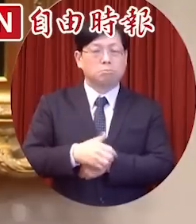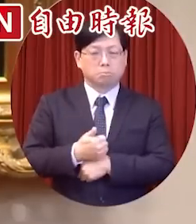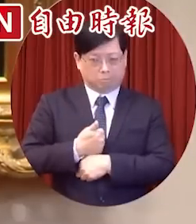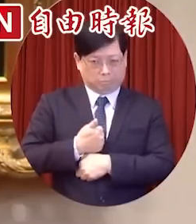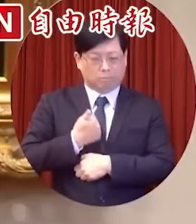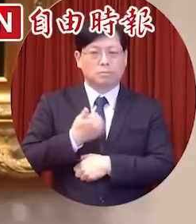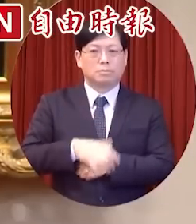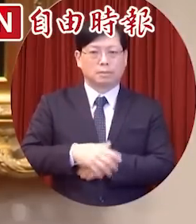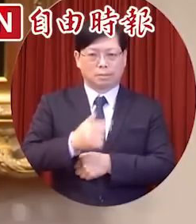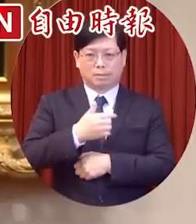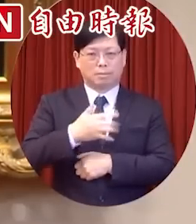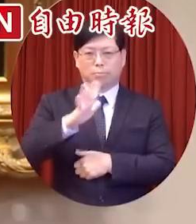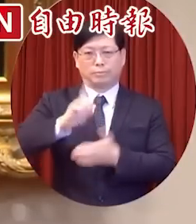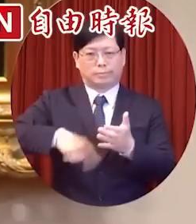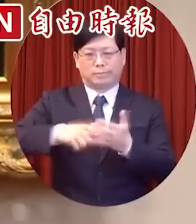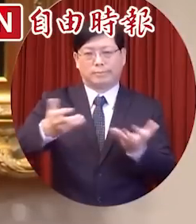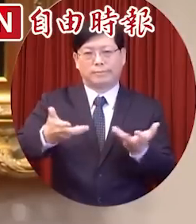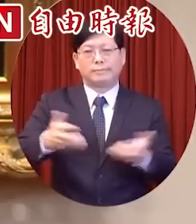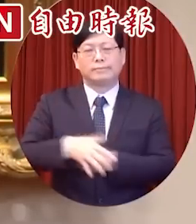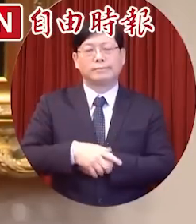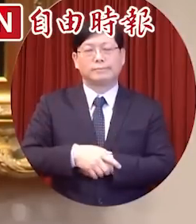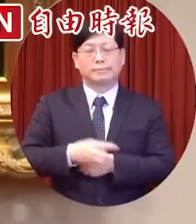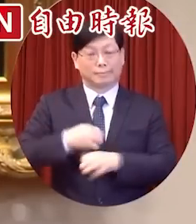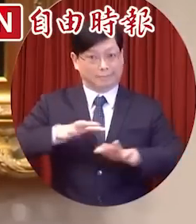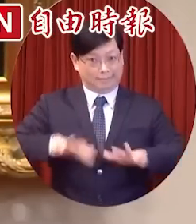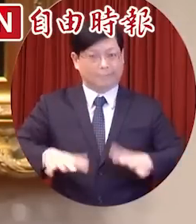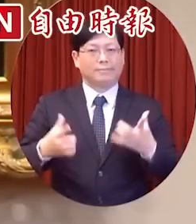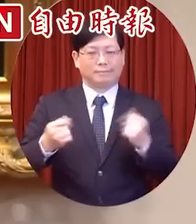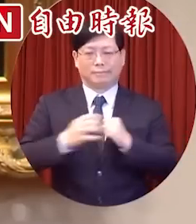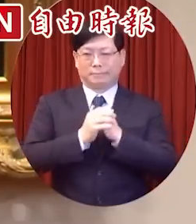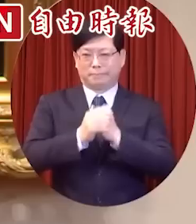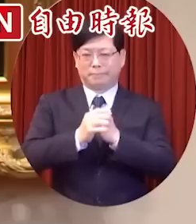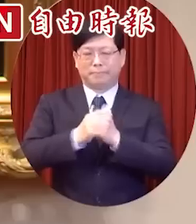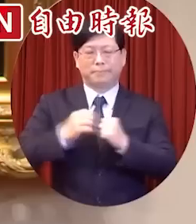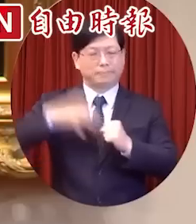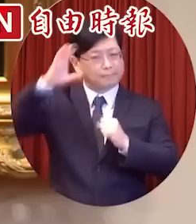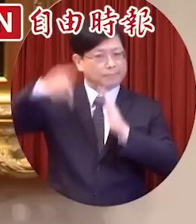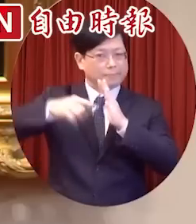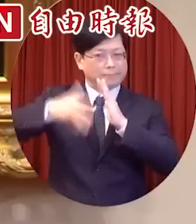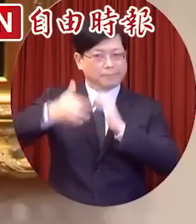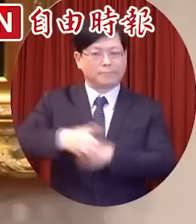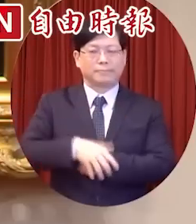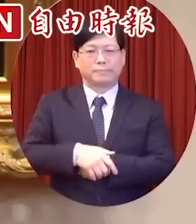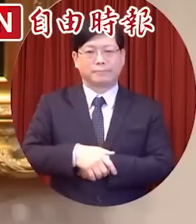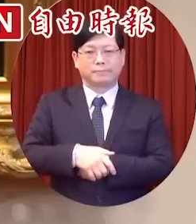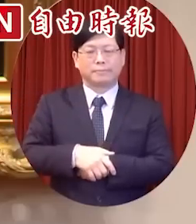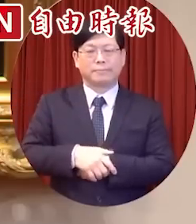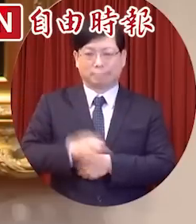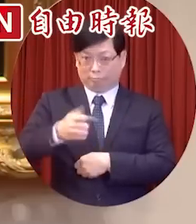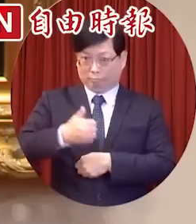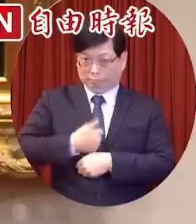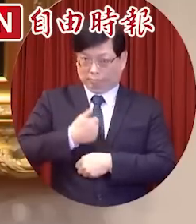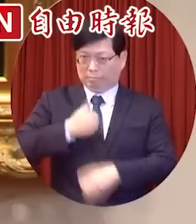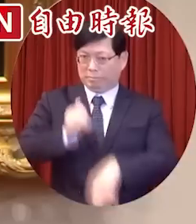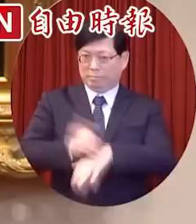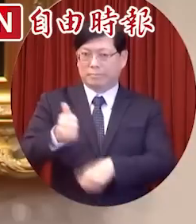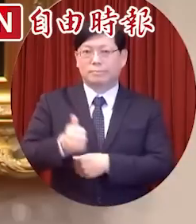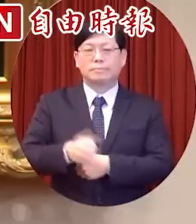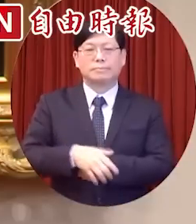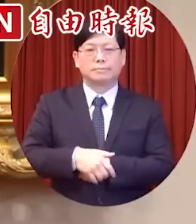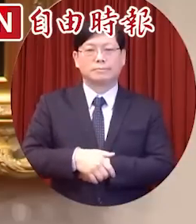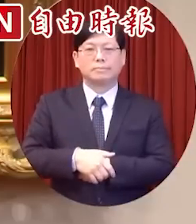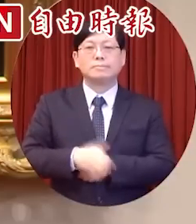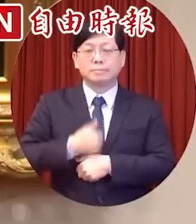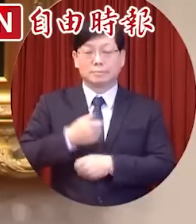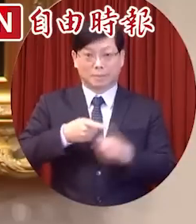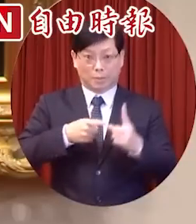一件极不简单的事情。我在这里要恭喜院长，苏院长，你真的是很棒，而且